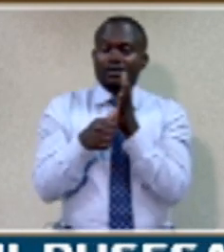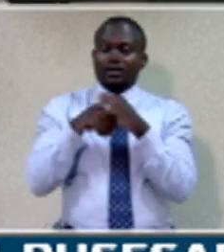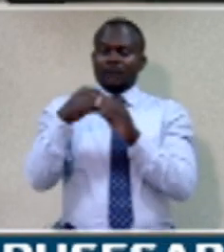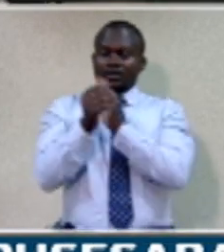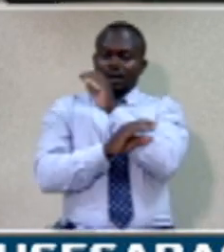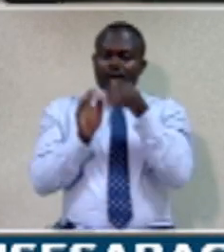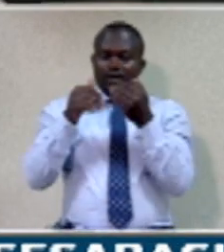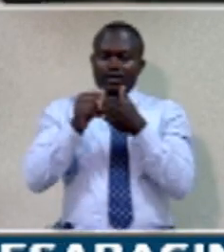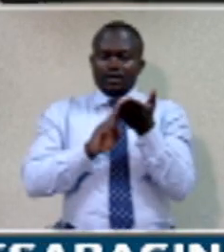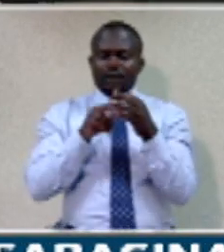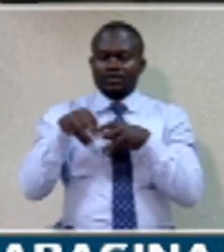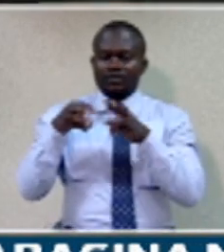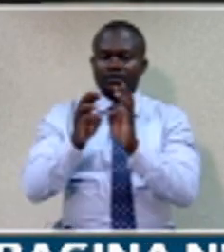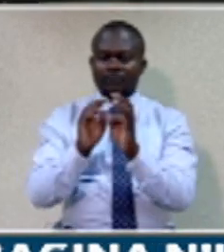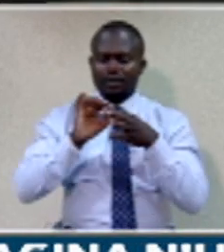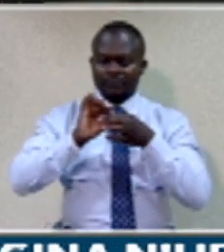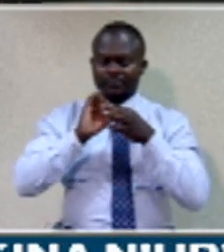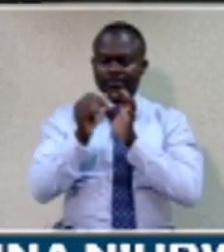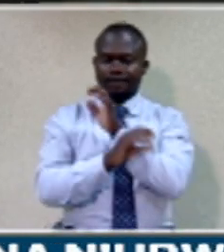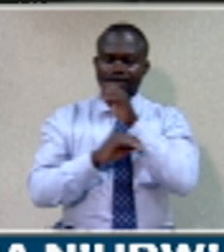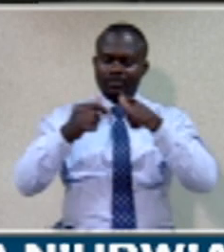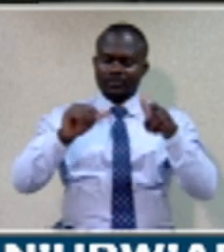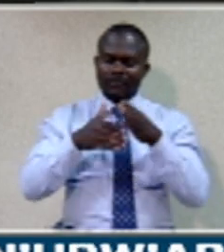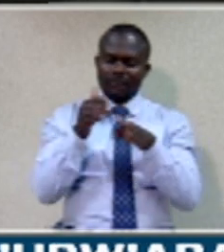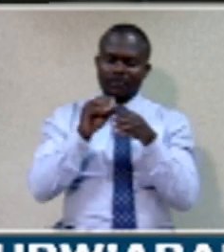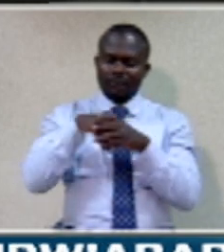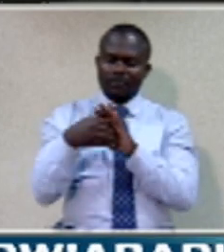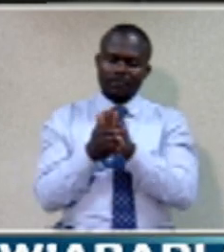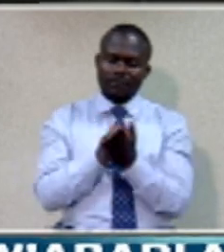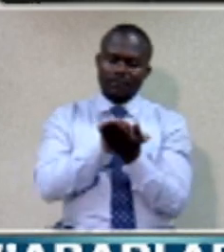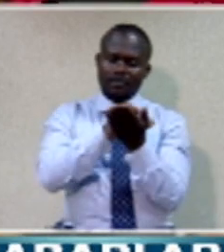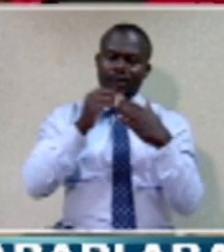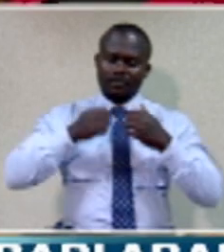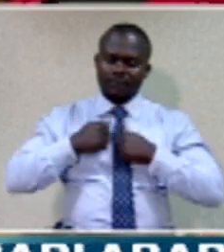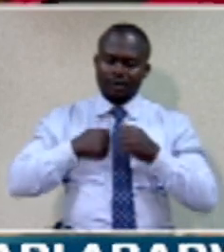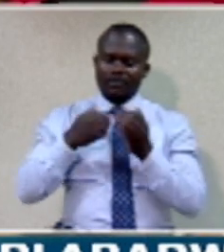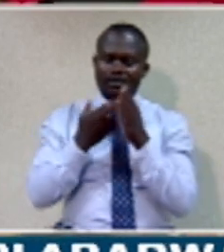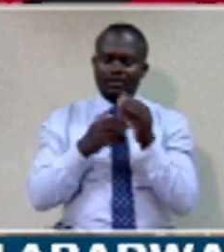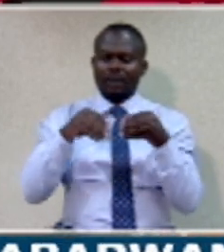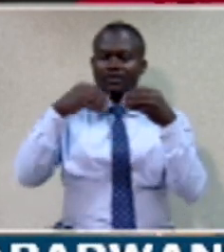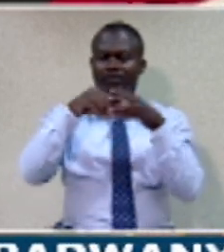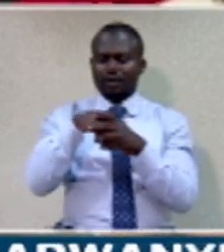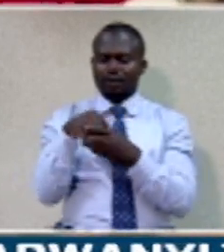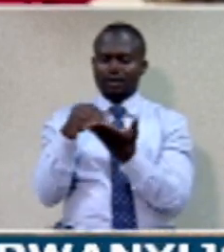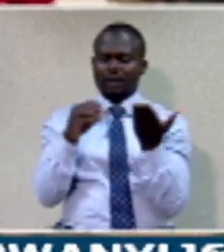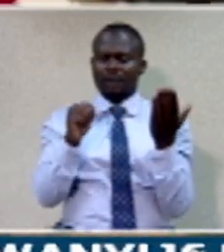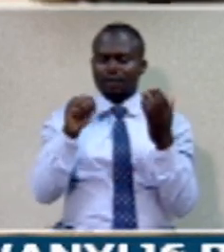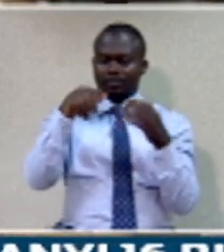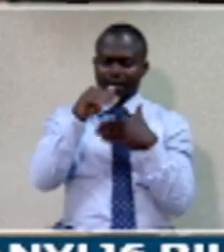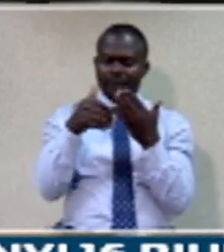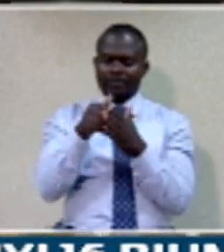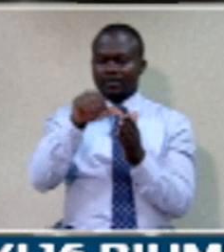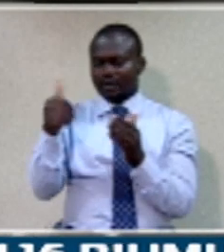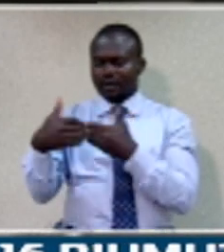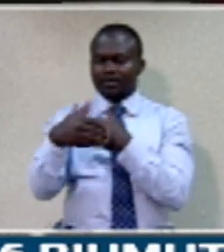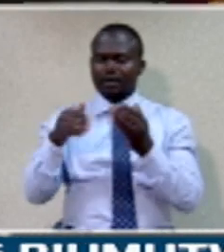mahanga, hagakoreshwa uburyo bwa diplomasi, ubutaka zubatsweho bukegurirwa u Rwanda. Iyi raporo yatangiye mu ngoro nshingamategeko, aho mu kindi